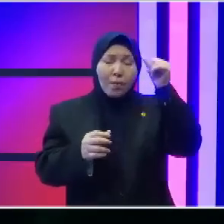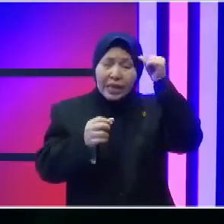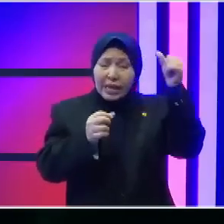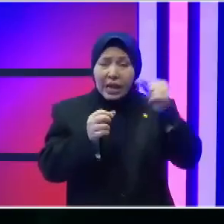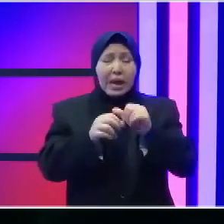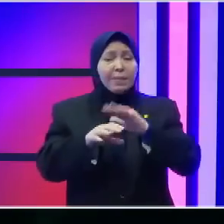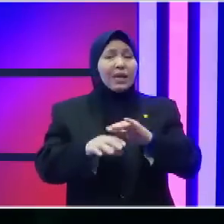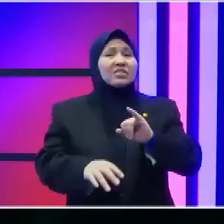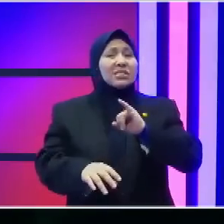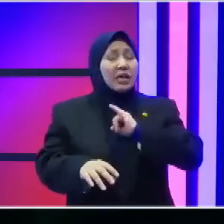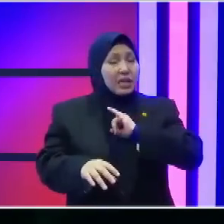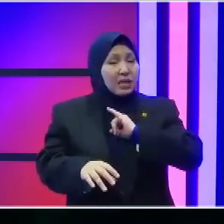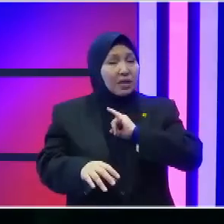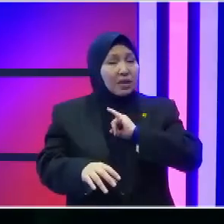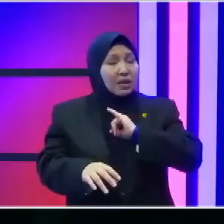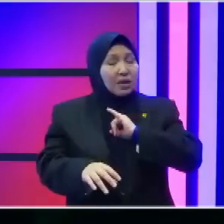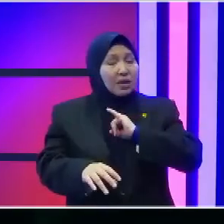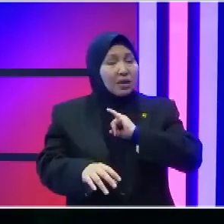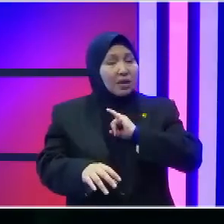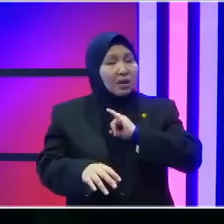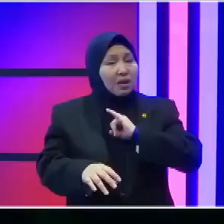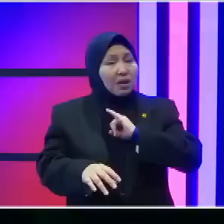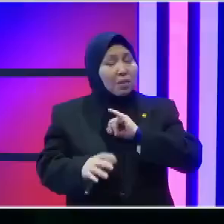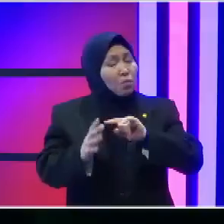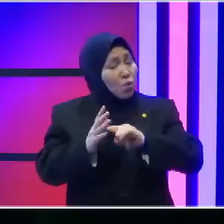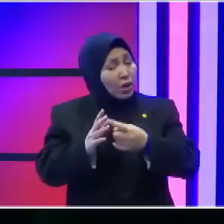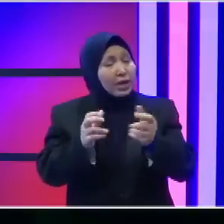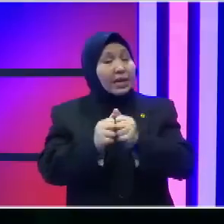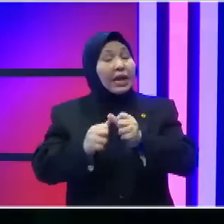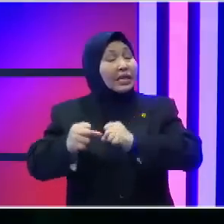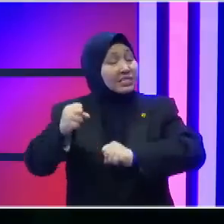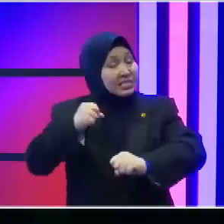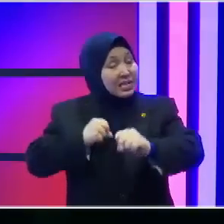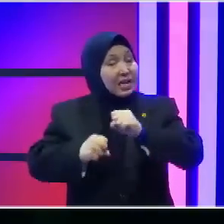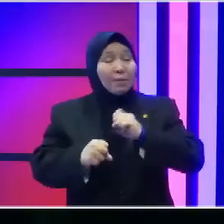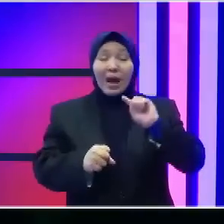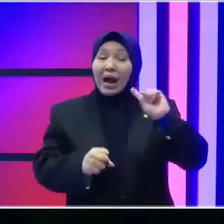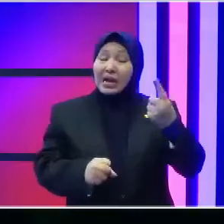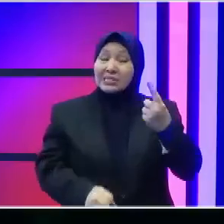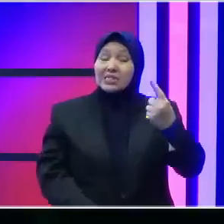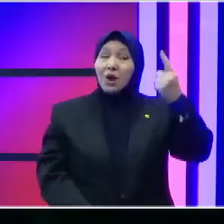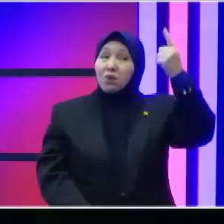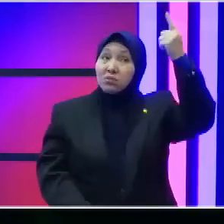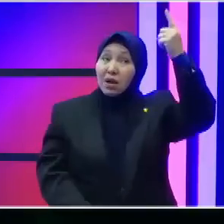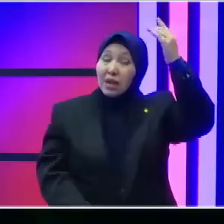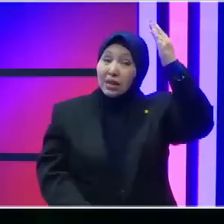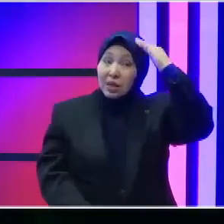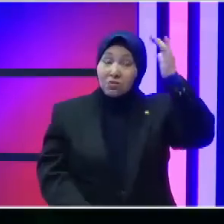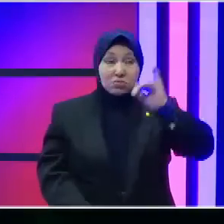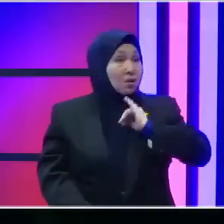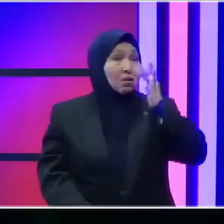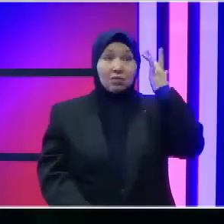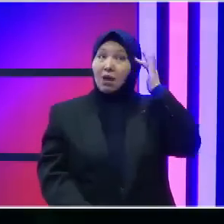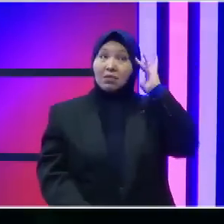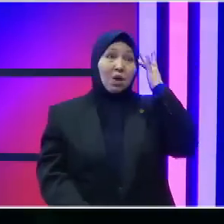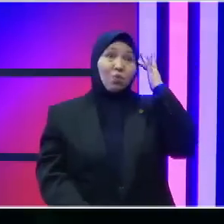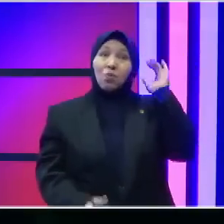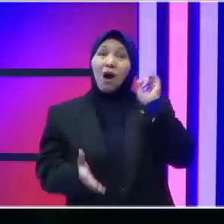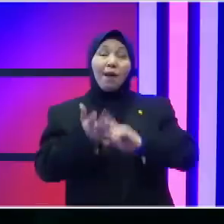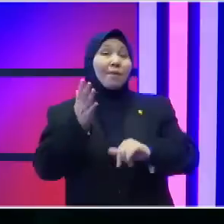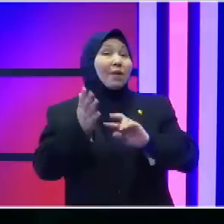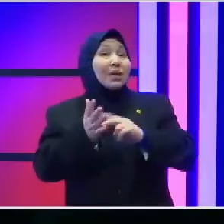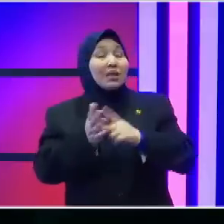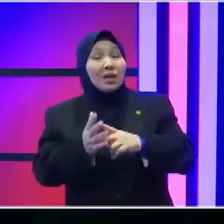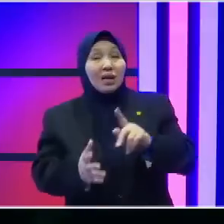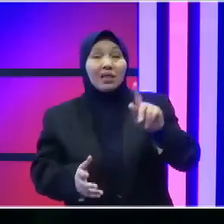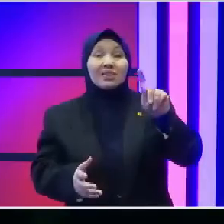kepada saya bahawa mula dengan sikap bahawa hanya Allah yang tahu, saya tak tahu apa maksud Taha. Dengan